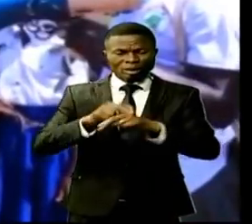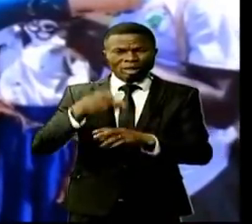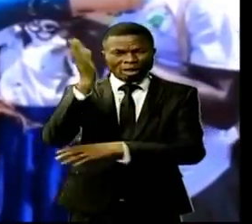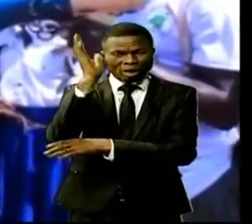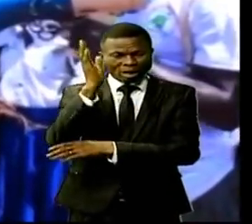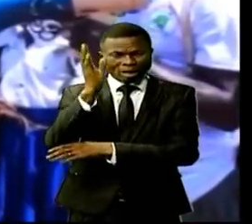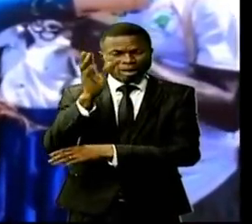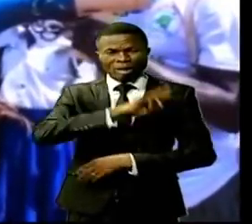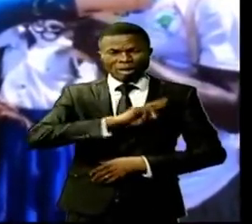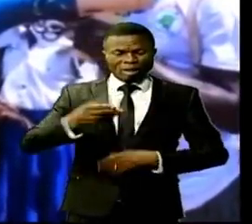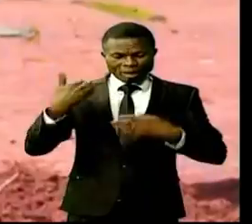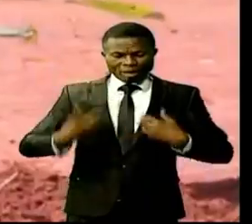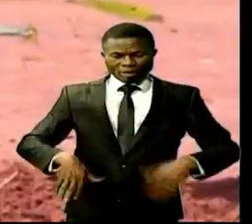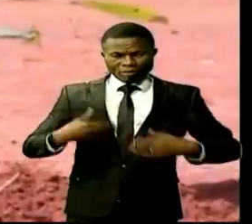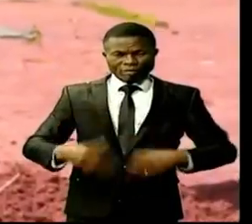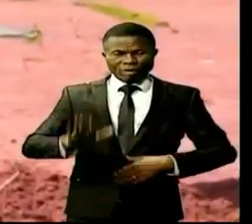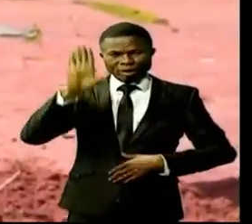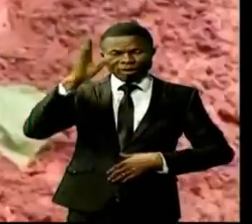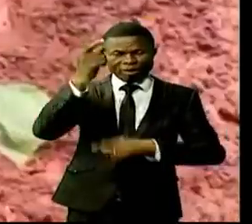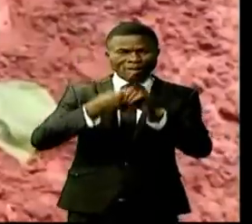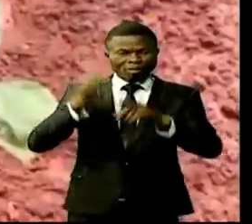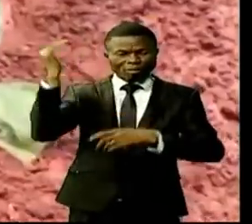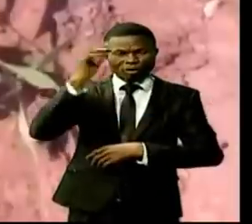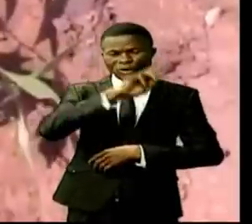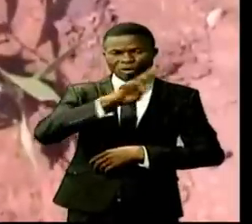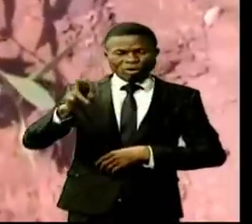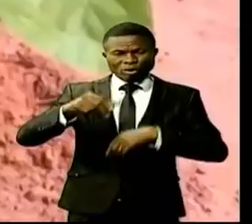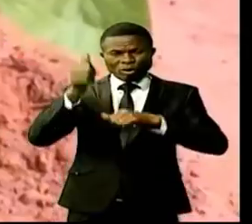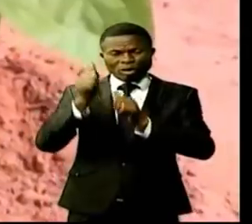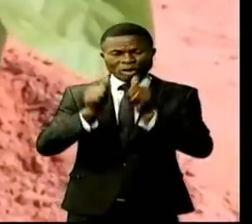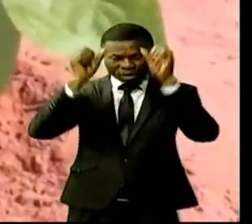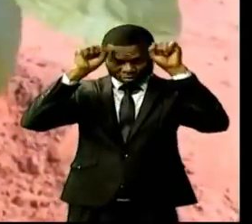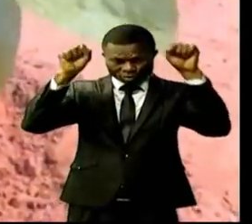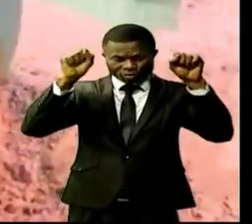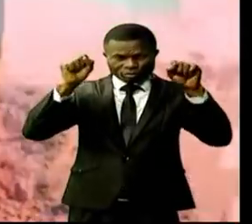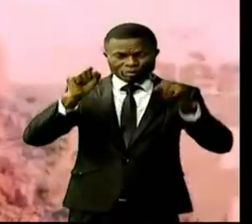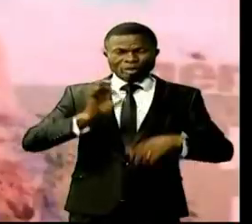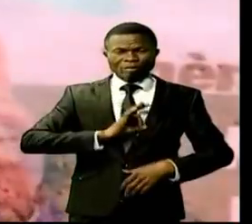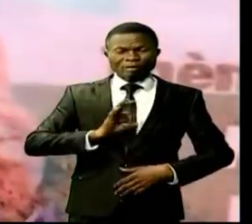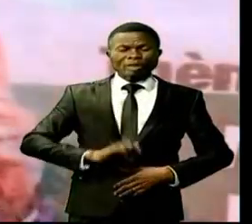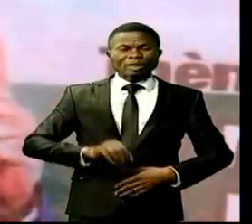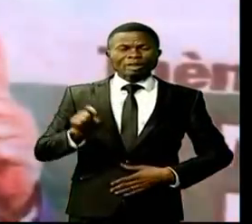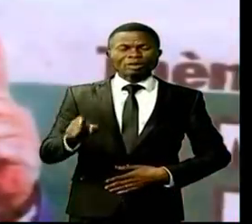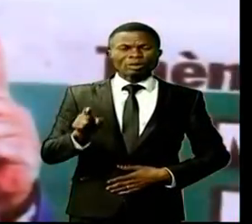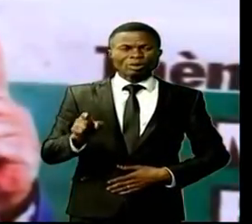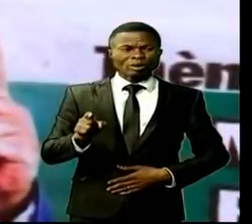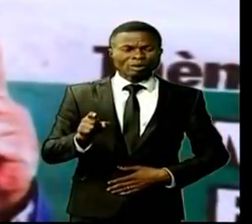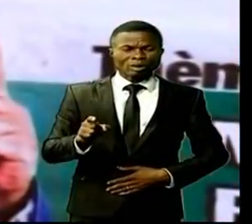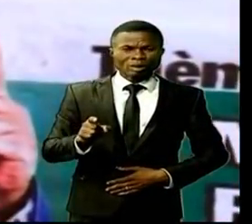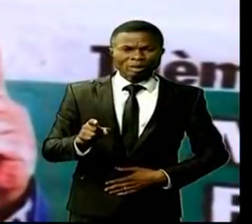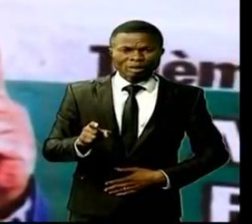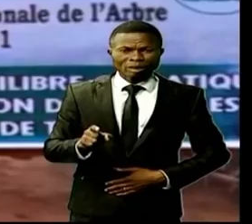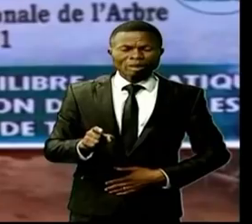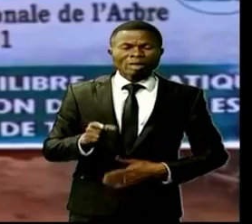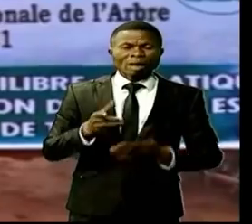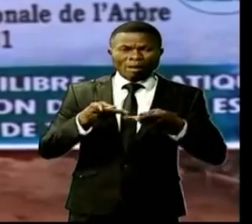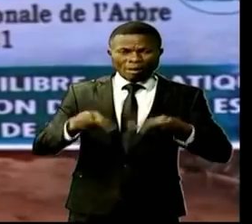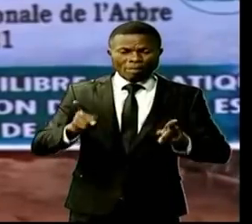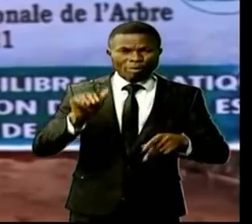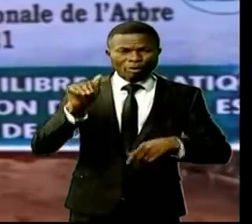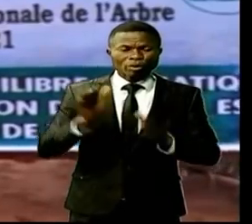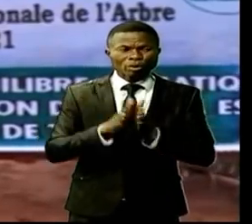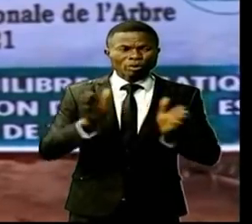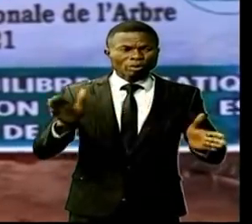en RDC, célébrée le 5 décembre de chaque année et à laquelle le président de la République, Son Excellence Félix-Antoine Tshisekedi Tshilombo, par le biais du directeur